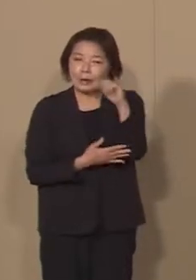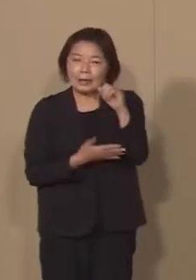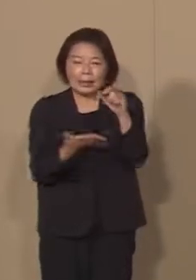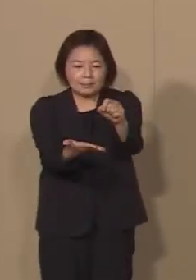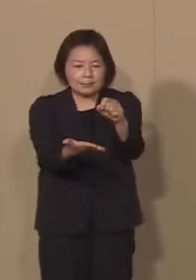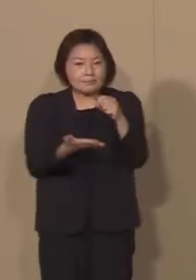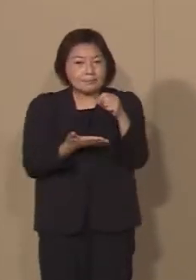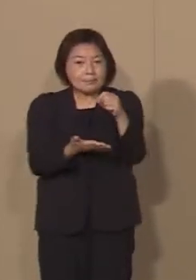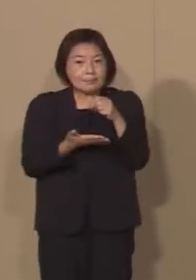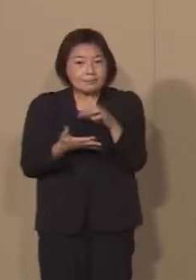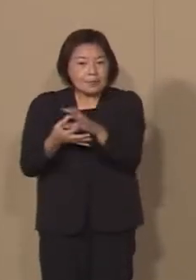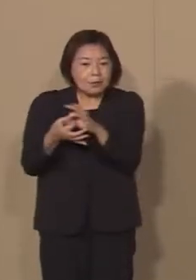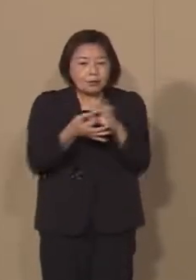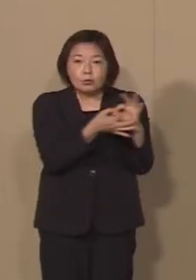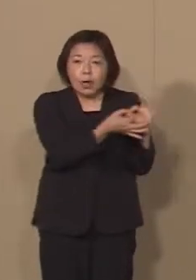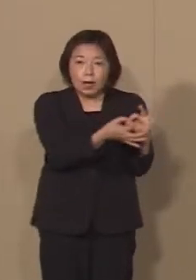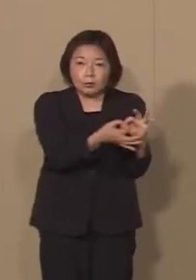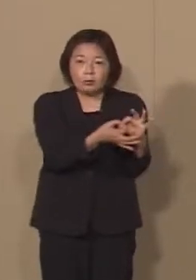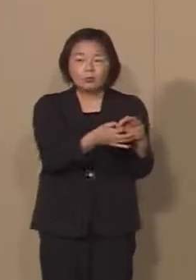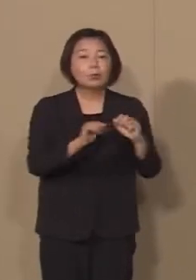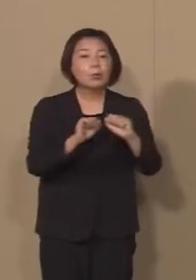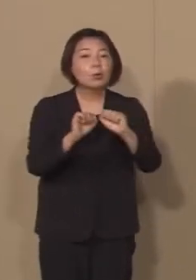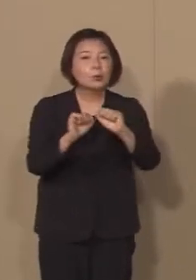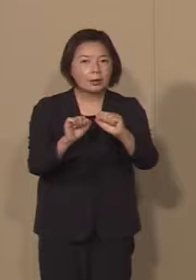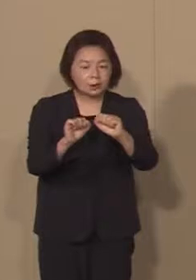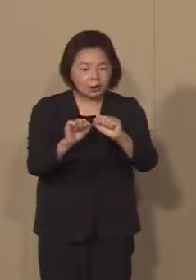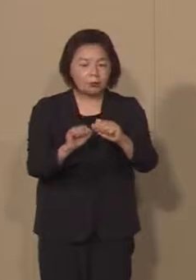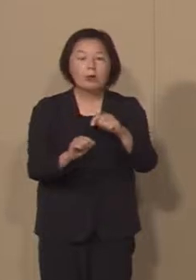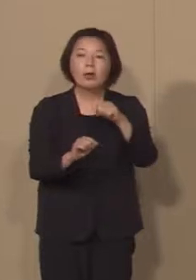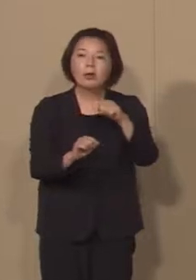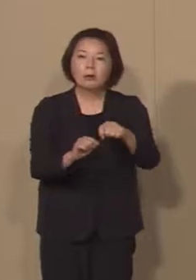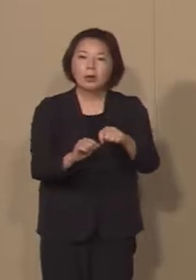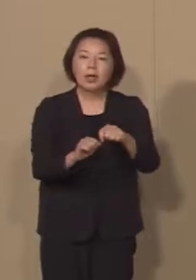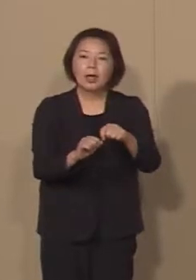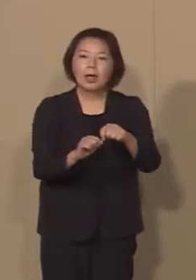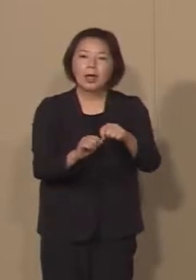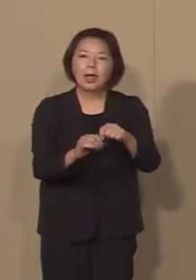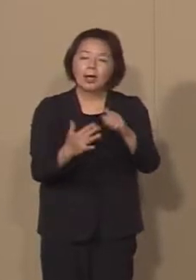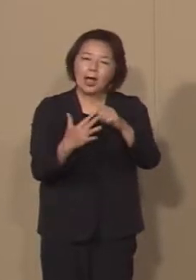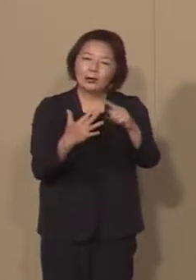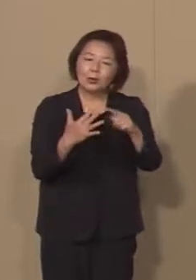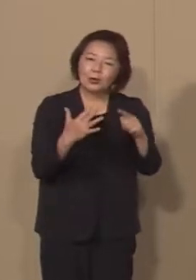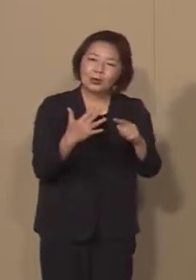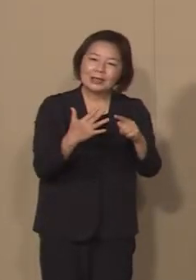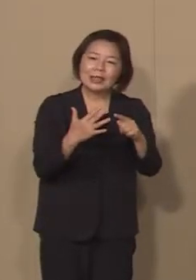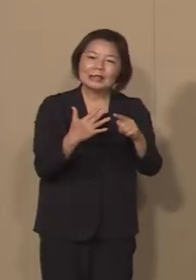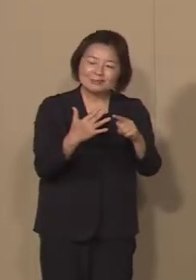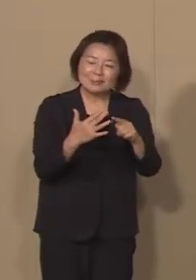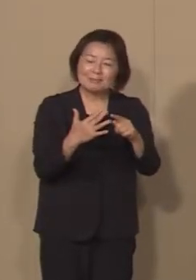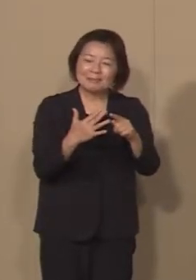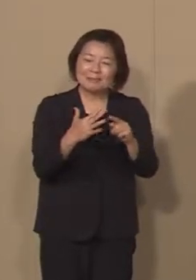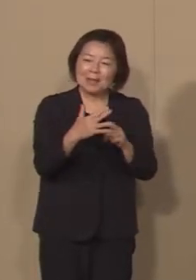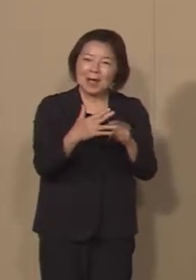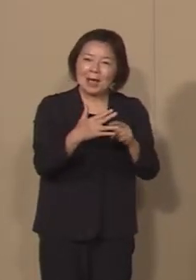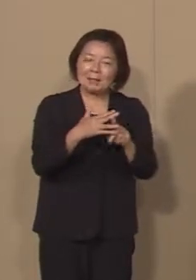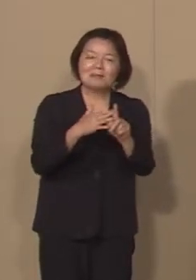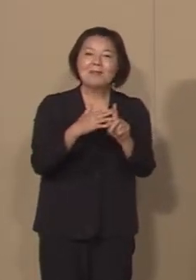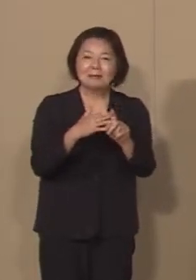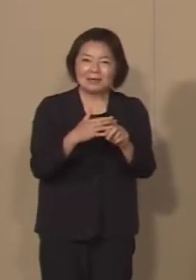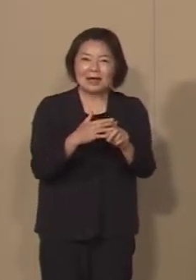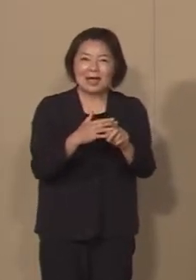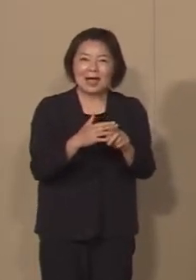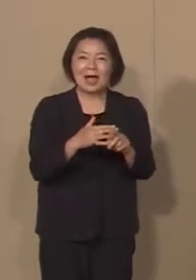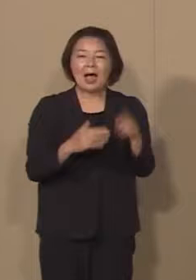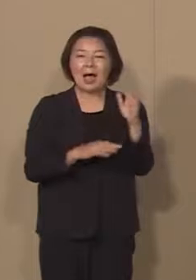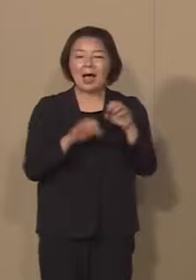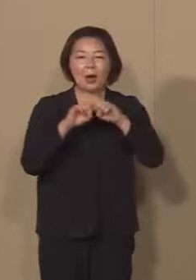伝えるって言うことをやってでとかでそれがたまにトリッキーな子でやりすぎて政見放送とかいろんなところで